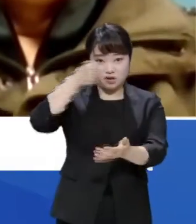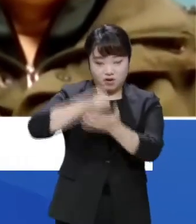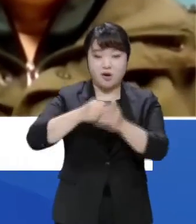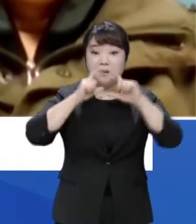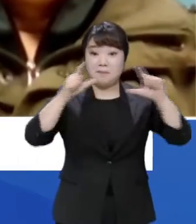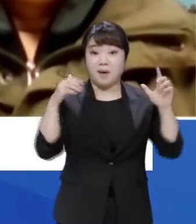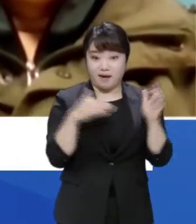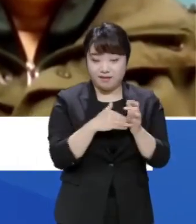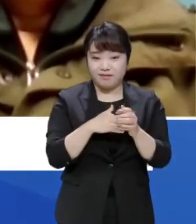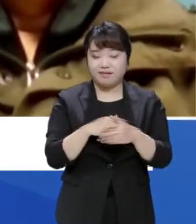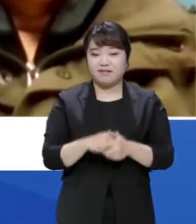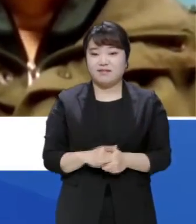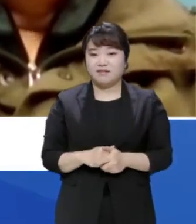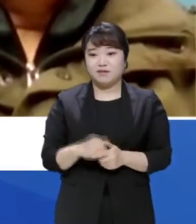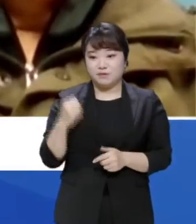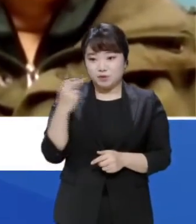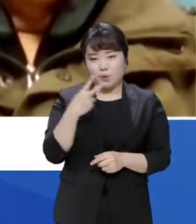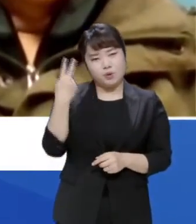했고요.